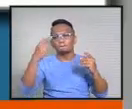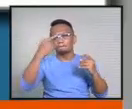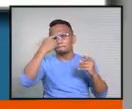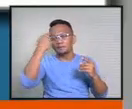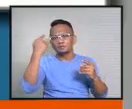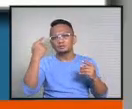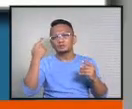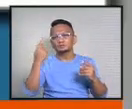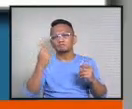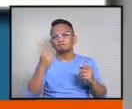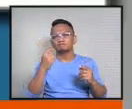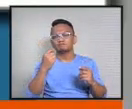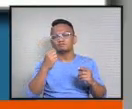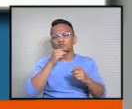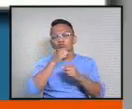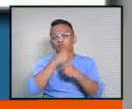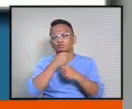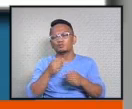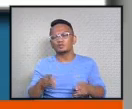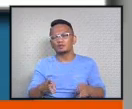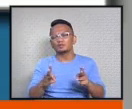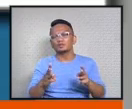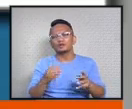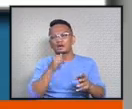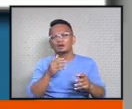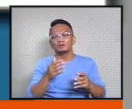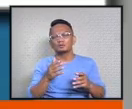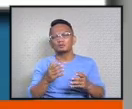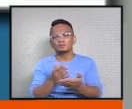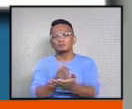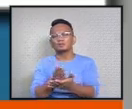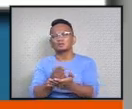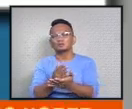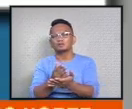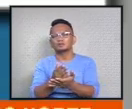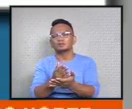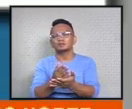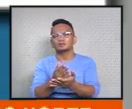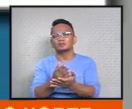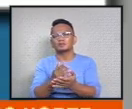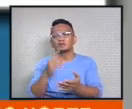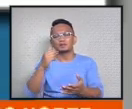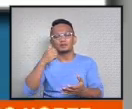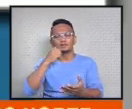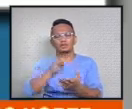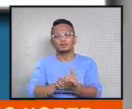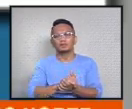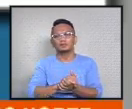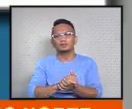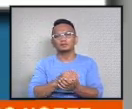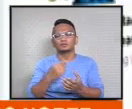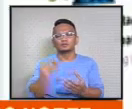siyang tradisyonal at ayaw niyang may cashier sa misis. Bago ito, naglabas ng bagong single si